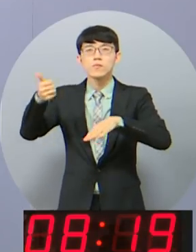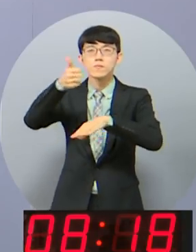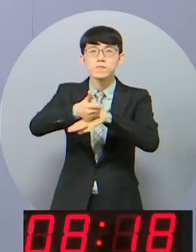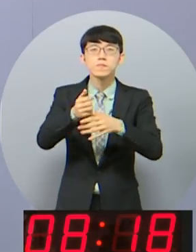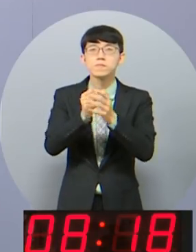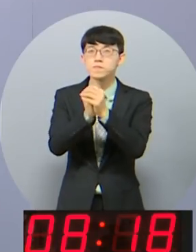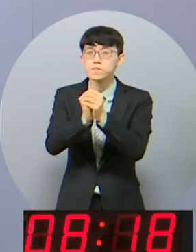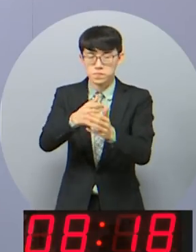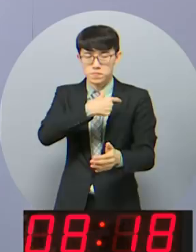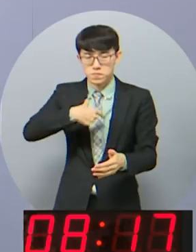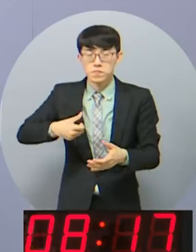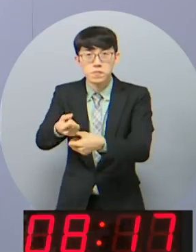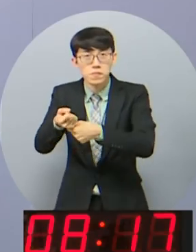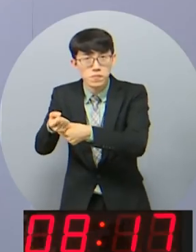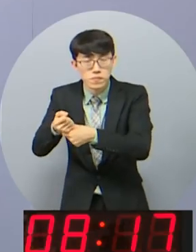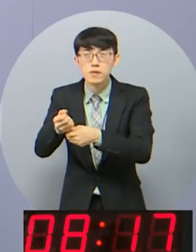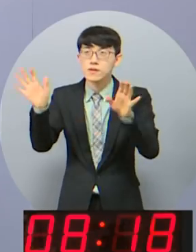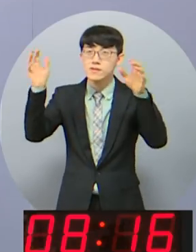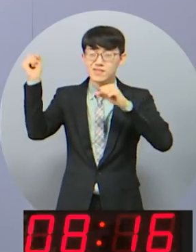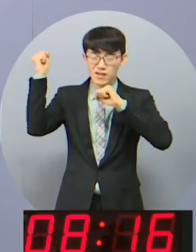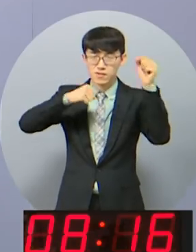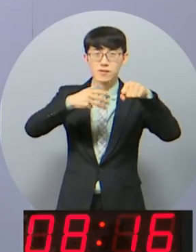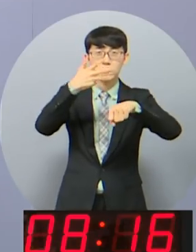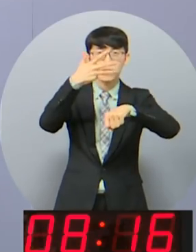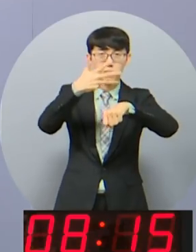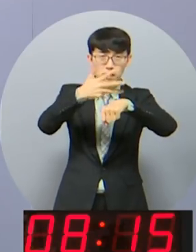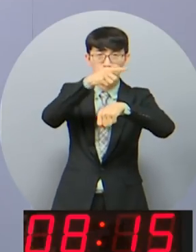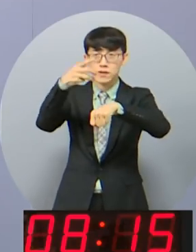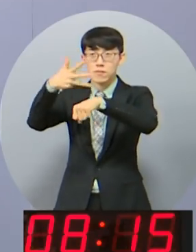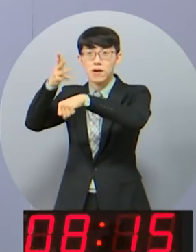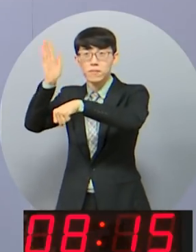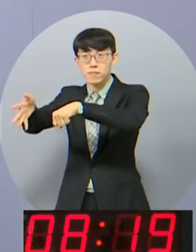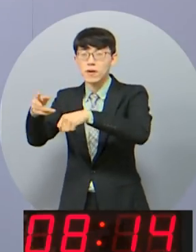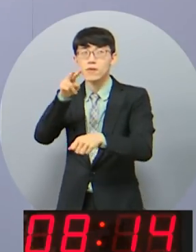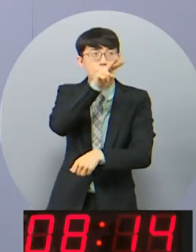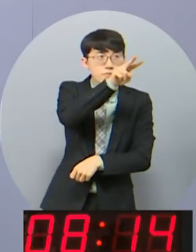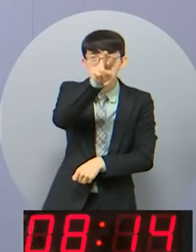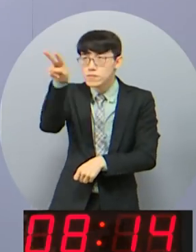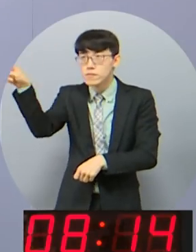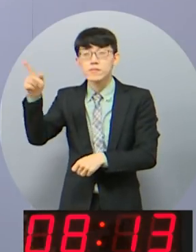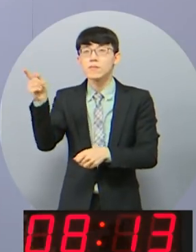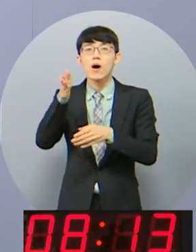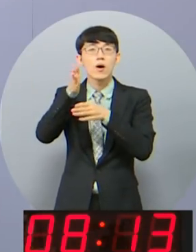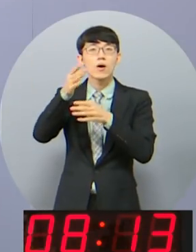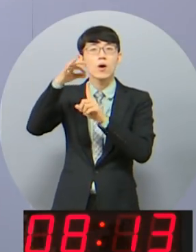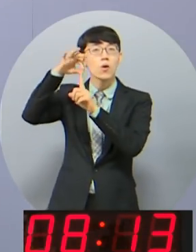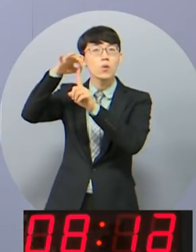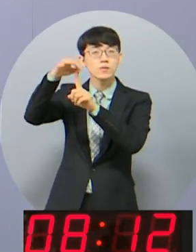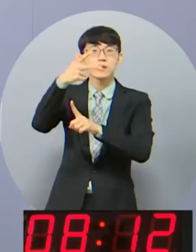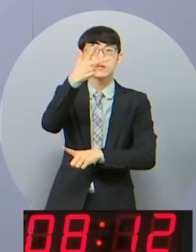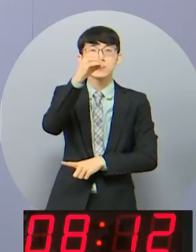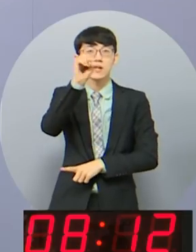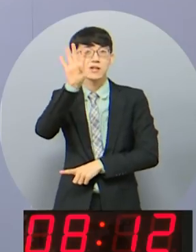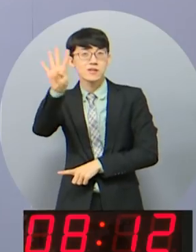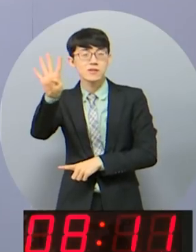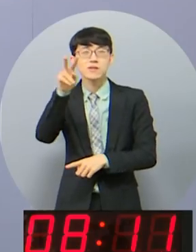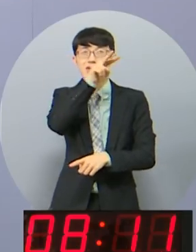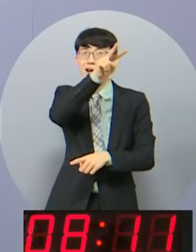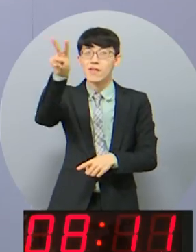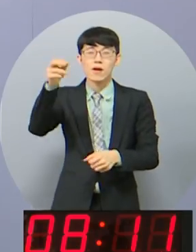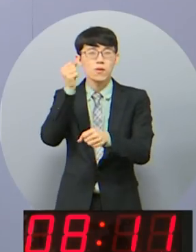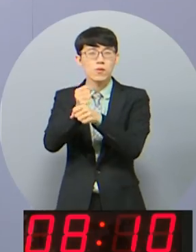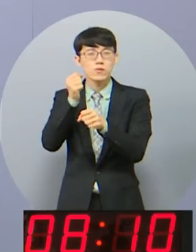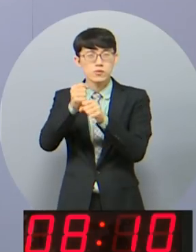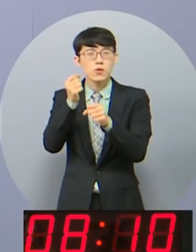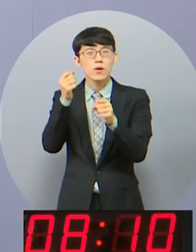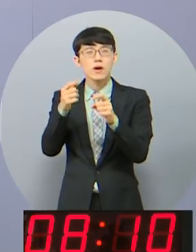尖峰时刻6:30到8:30之间，每每看到704公车班上挤满着上班的人还有上课的人，其实渔